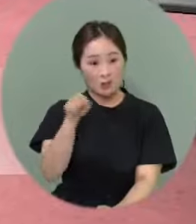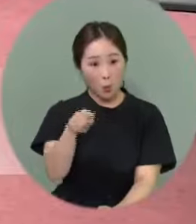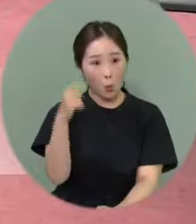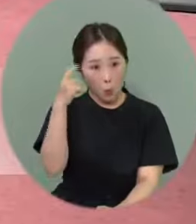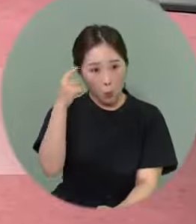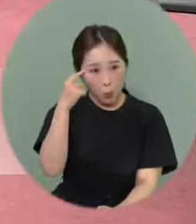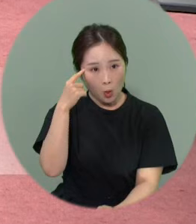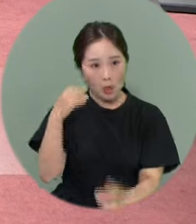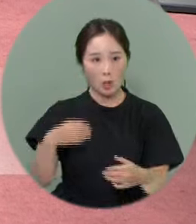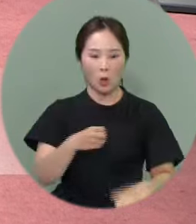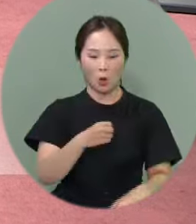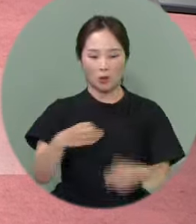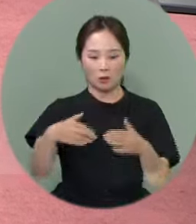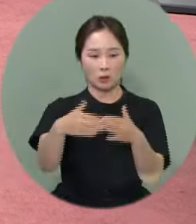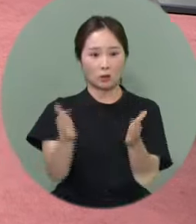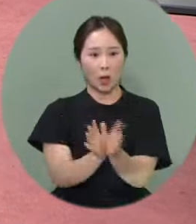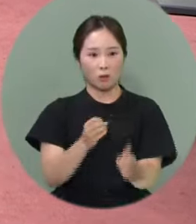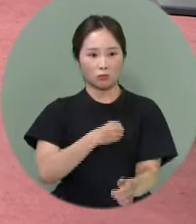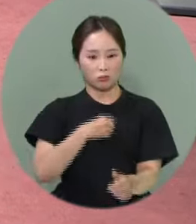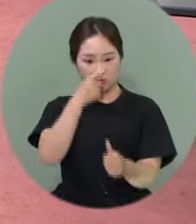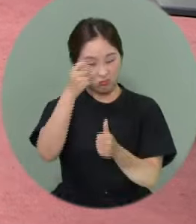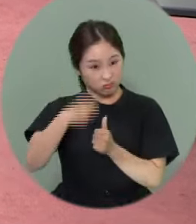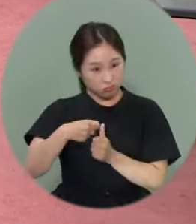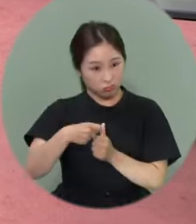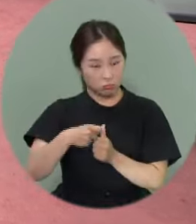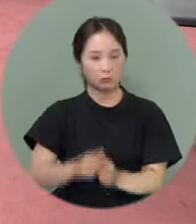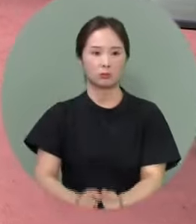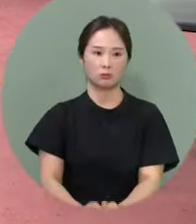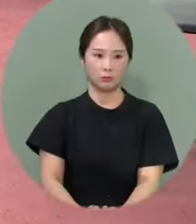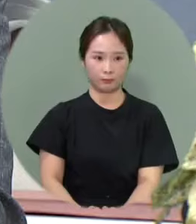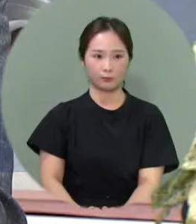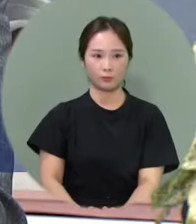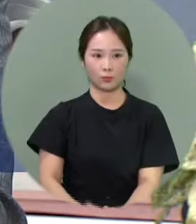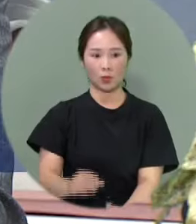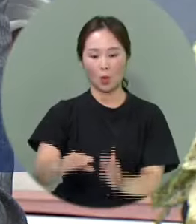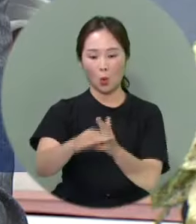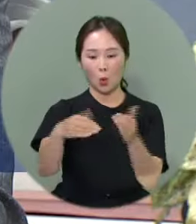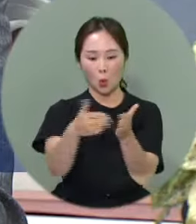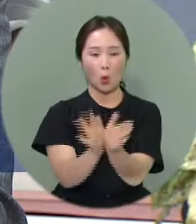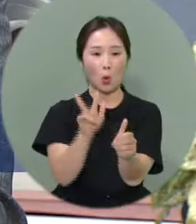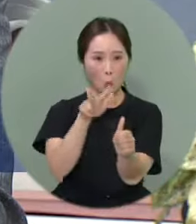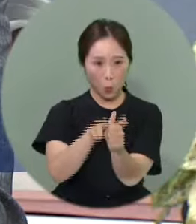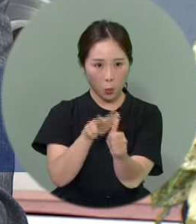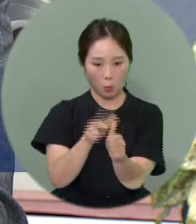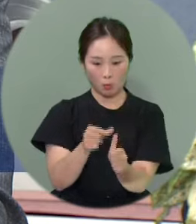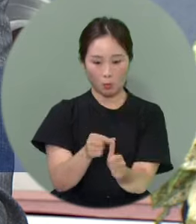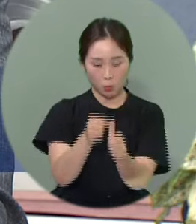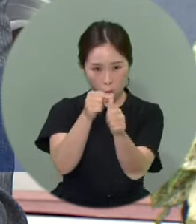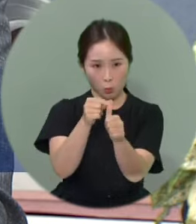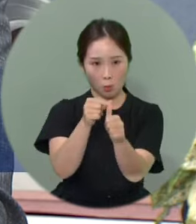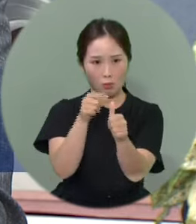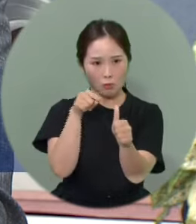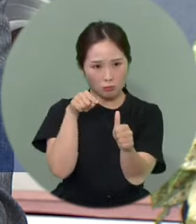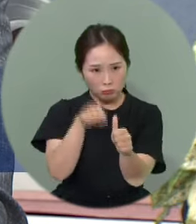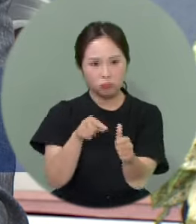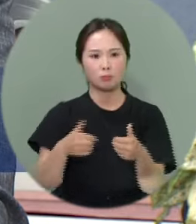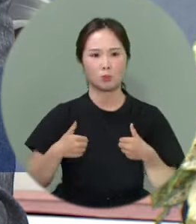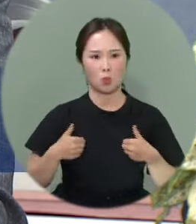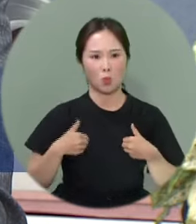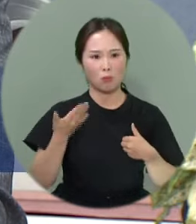무시하는 경선 방식은 용납하기 어렵다는 겁니다 민주당의 후보를는 경선이